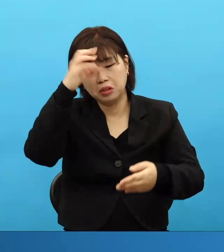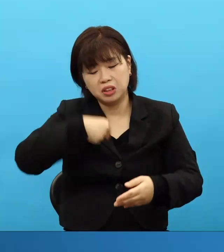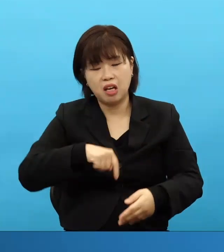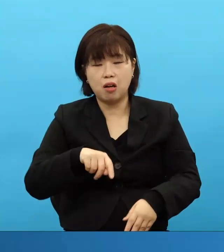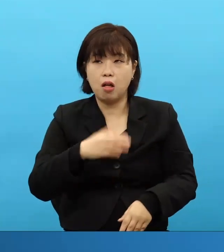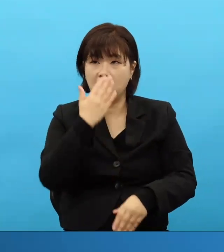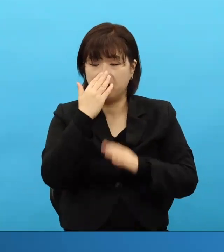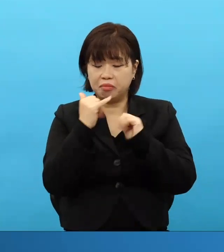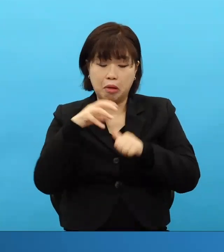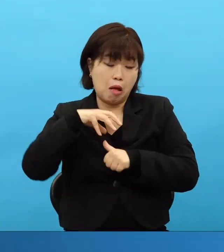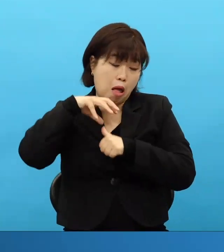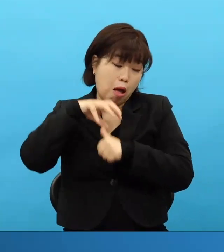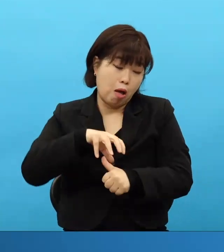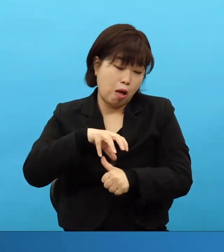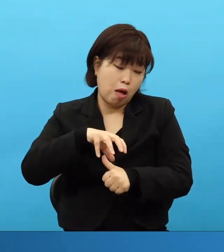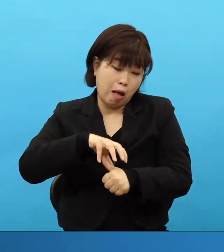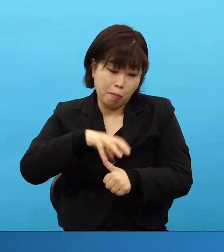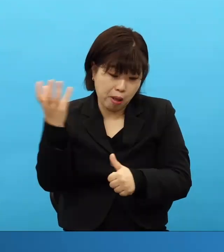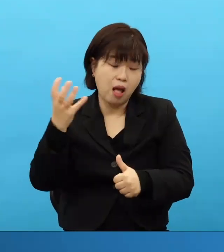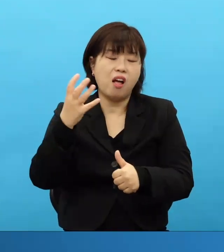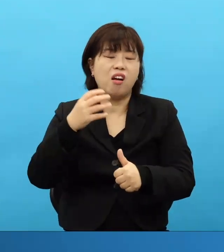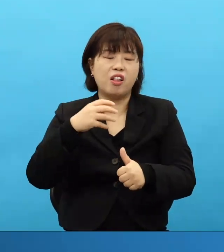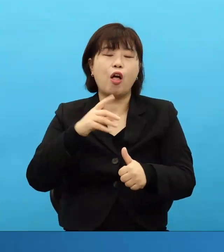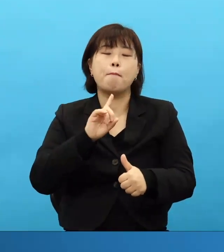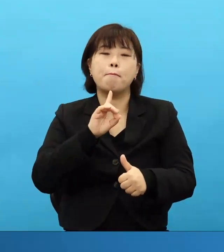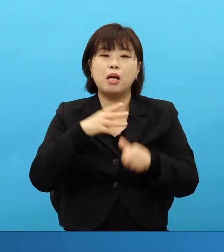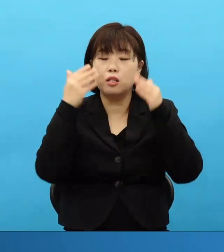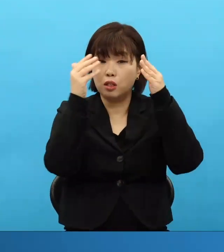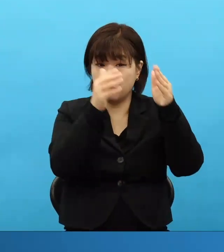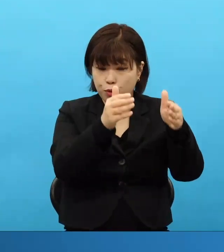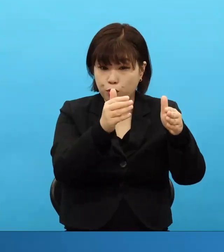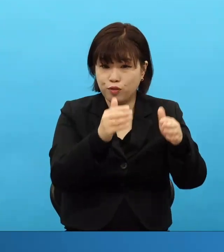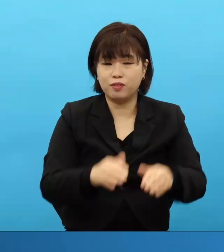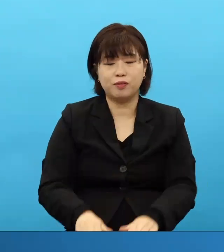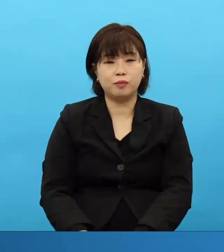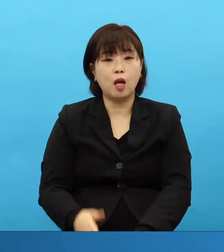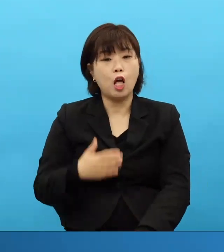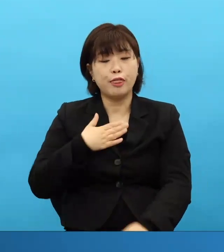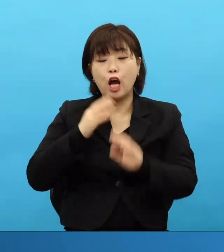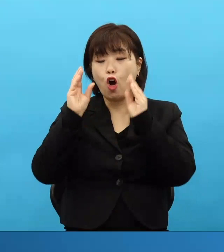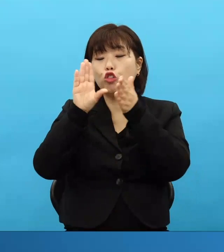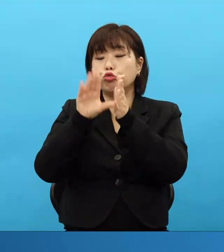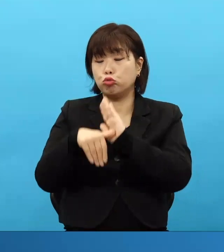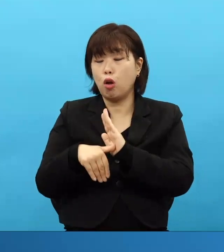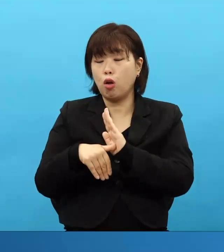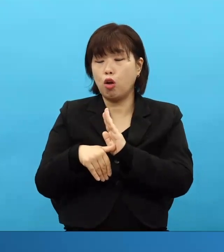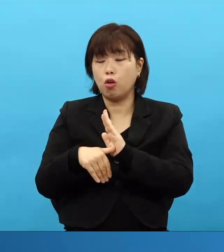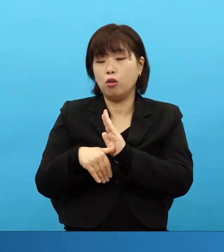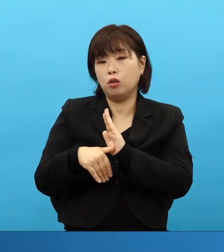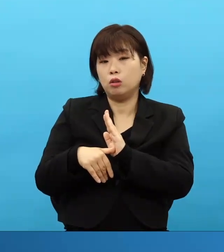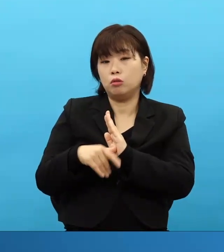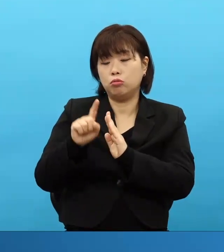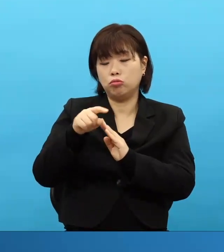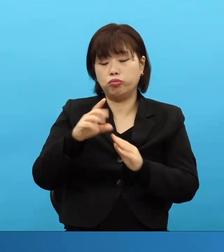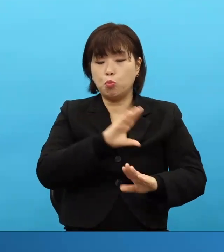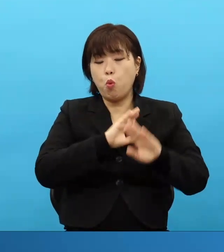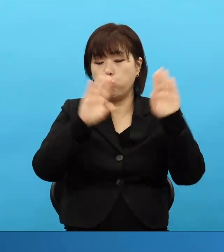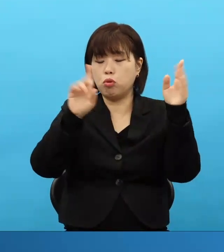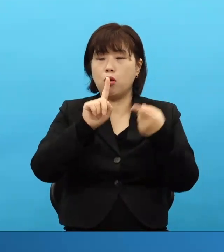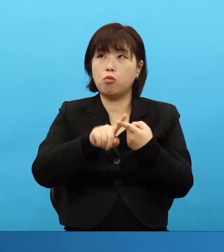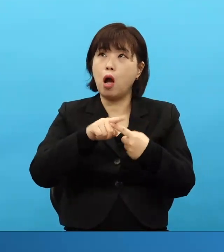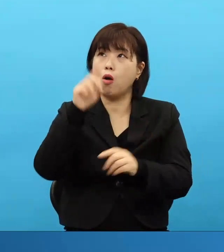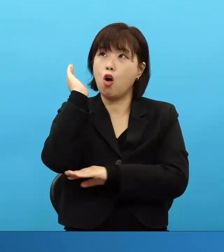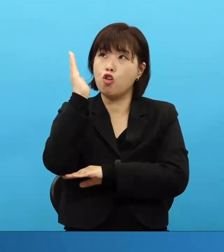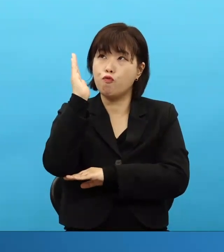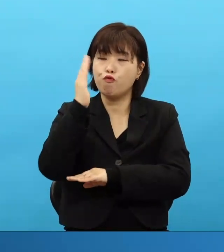몇 개 나왔어요. And there are several movies on that. 우리 어릴 때도 나와서 학교에서 보러 가고 그러겠죠. That even when we were young, we saw that. We 그러나 went on a 이 school trip 부분은 to 볼 see 수가 it. 없는 거죠. But